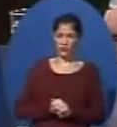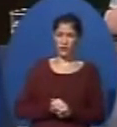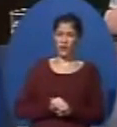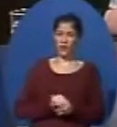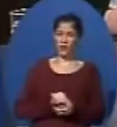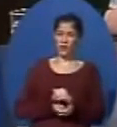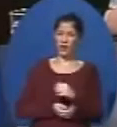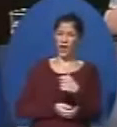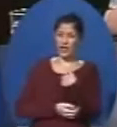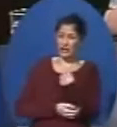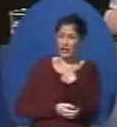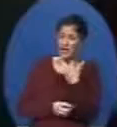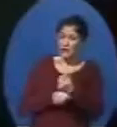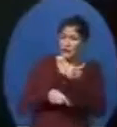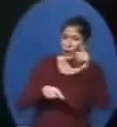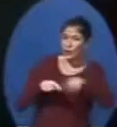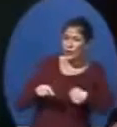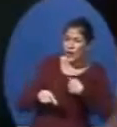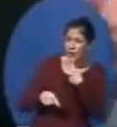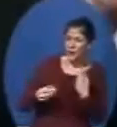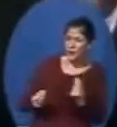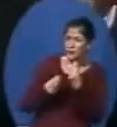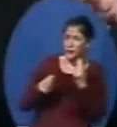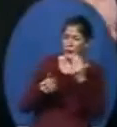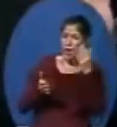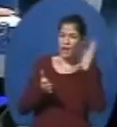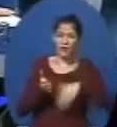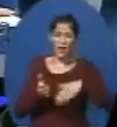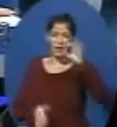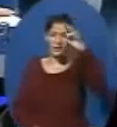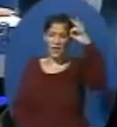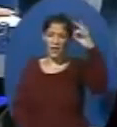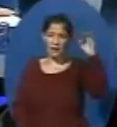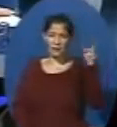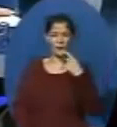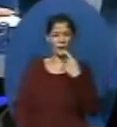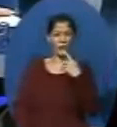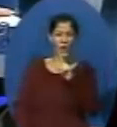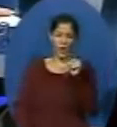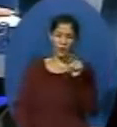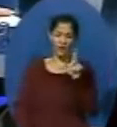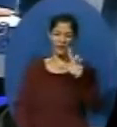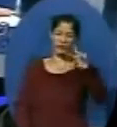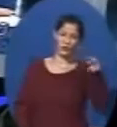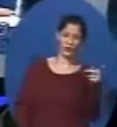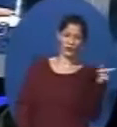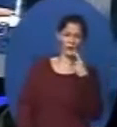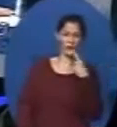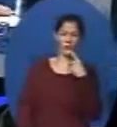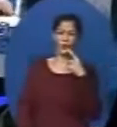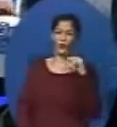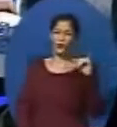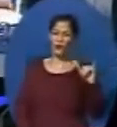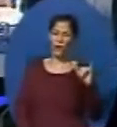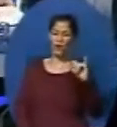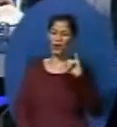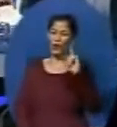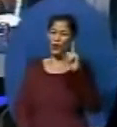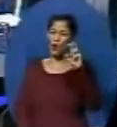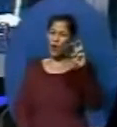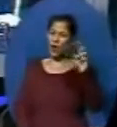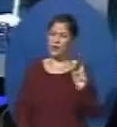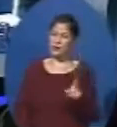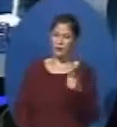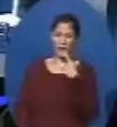עשיתי איזה אחלה. הנחת סלב. אני אמרתי הנחת סלב, אתה שמעת אותי אומר הנחת סלב? לא אתה. אז יובל